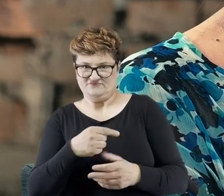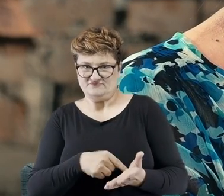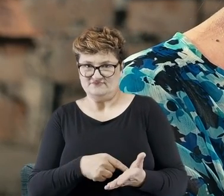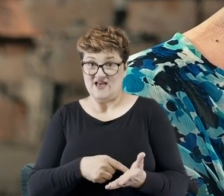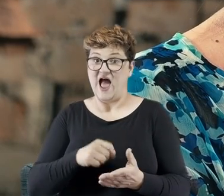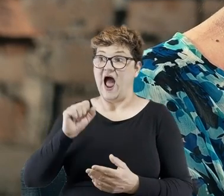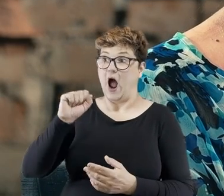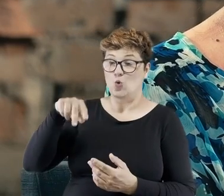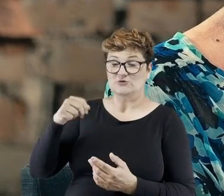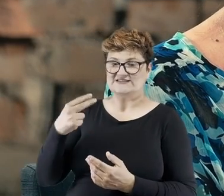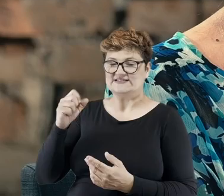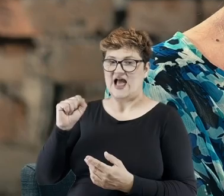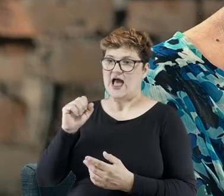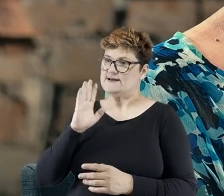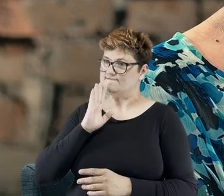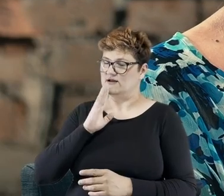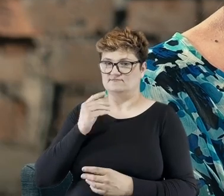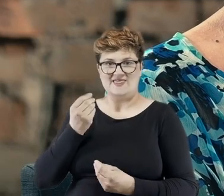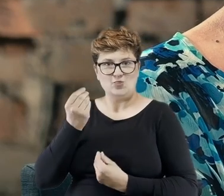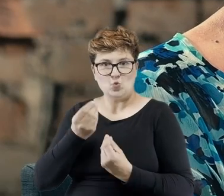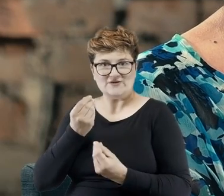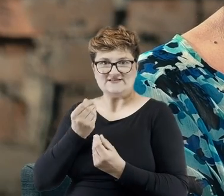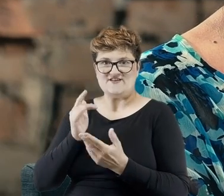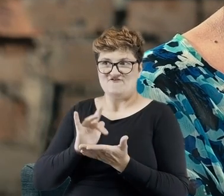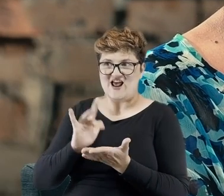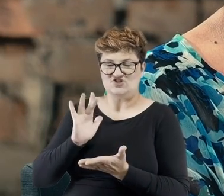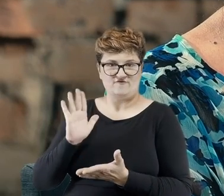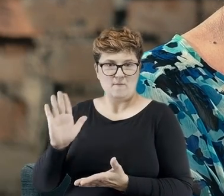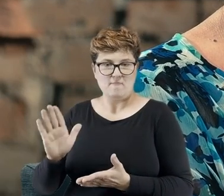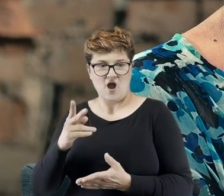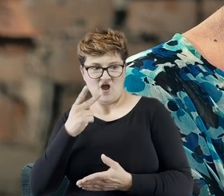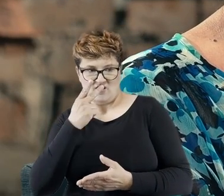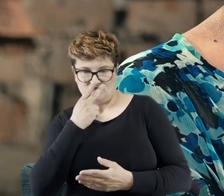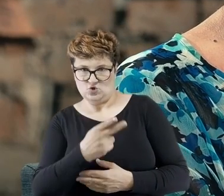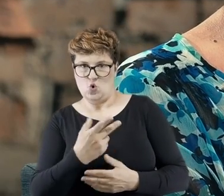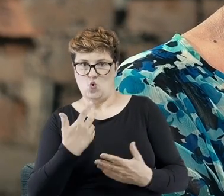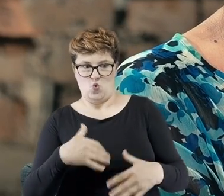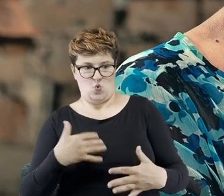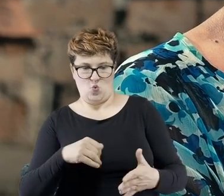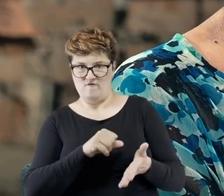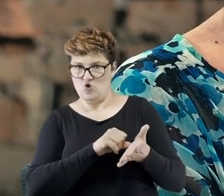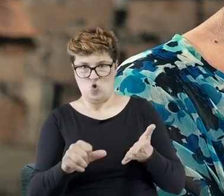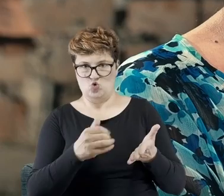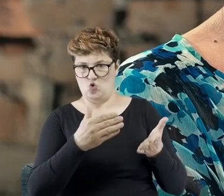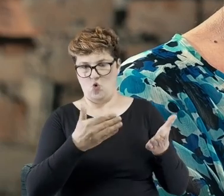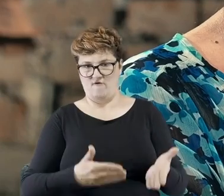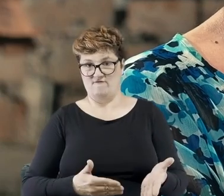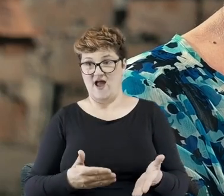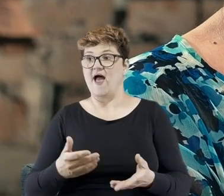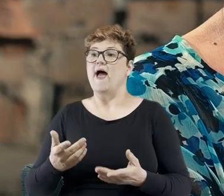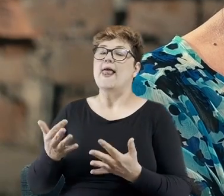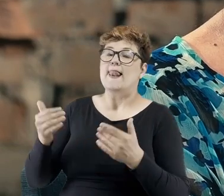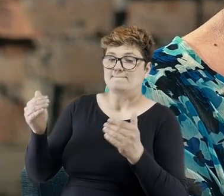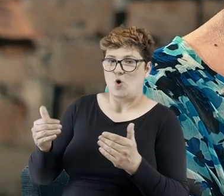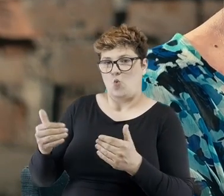rzeczywiście Stefania Augustyńska w takim, rzeczywiście chyba wybitnej intuicji, takiej wrażliwości, zobaczyła w niej kogoś wybitnego. I na ile